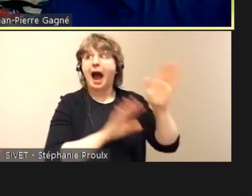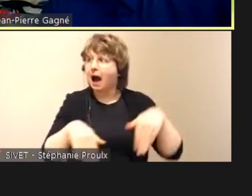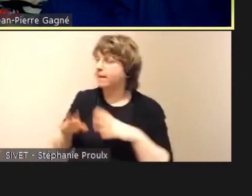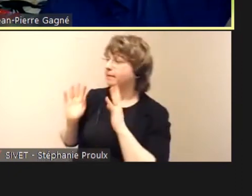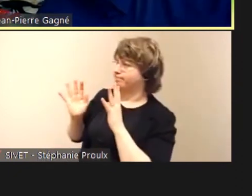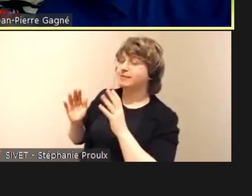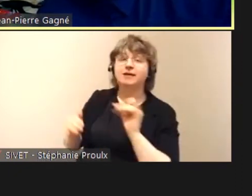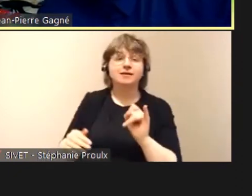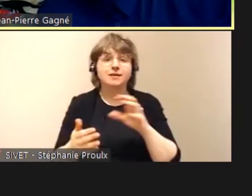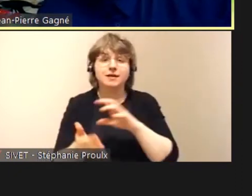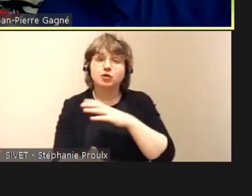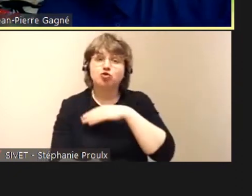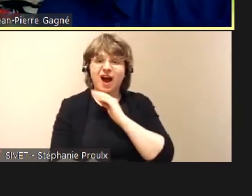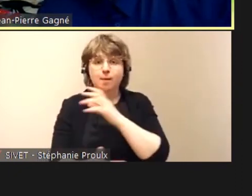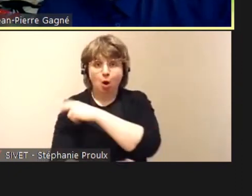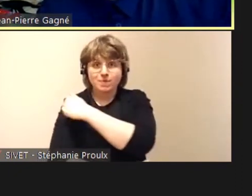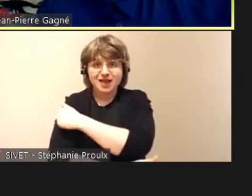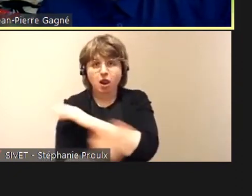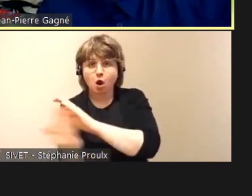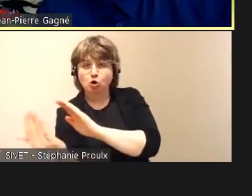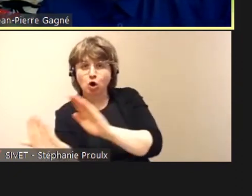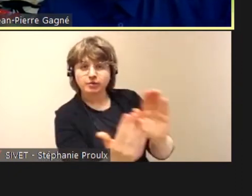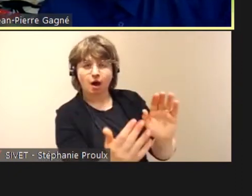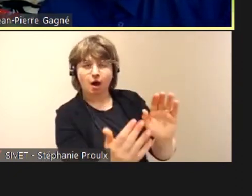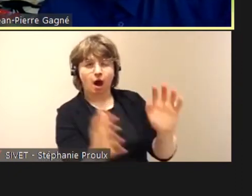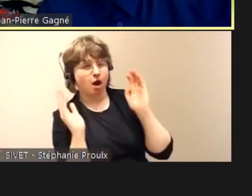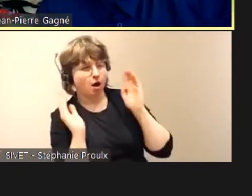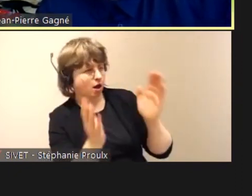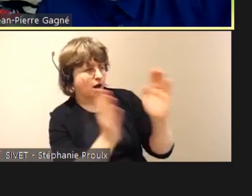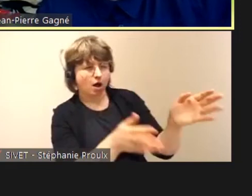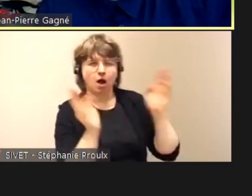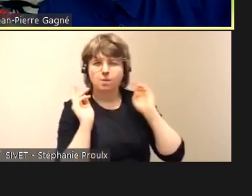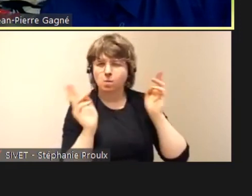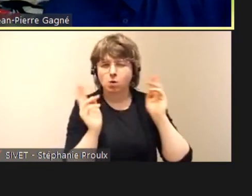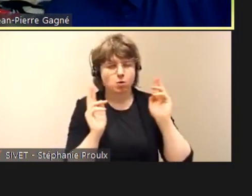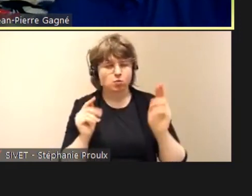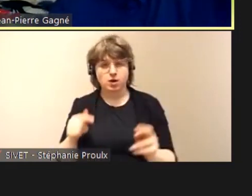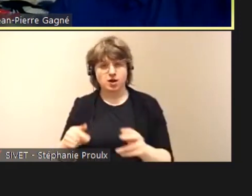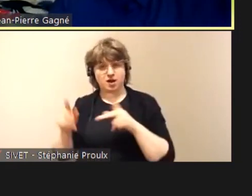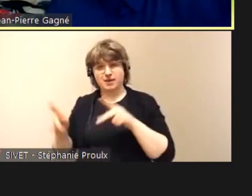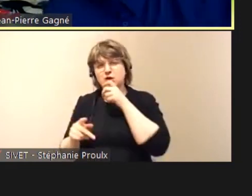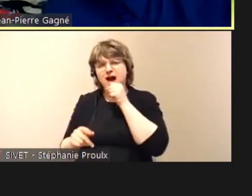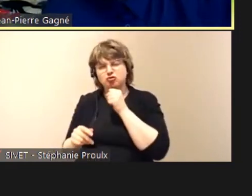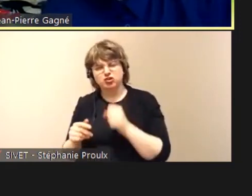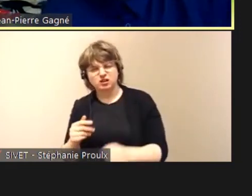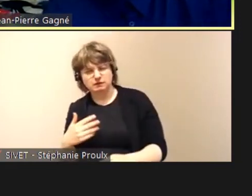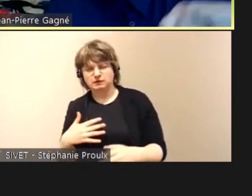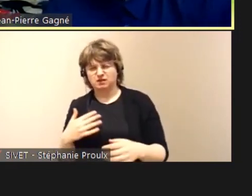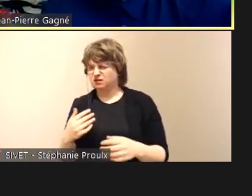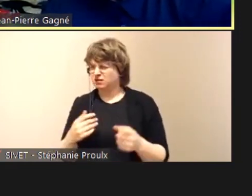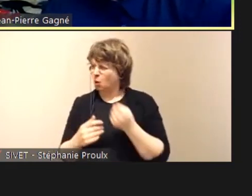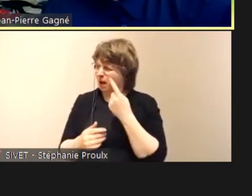chambre d'hôpital et qu'il y a tout plein de bruit dans le corridor, puis vous visitez vos parents qui sont âgés et hospitalisés, allez fermer la